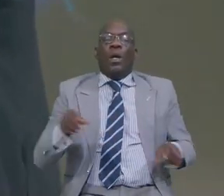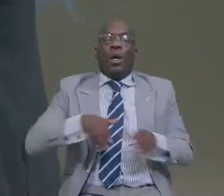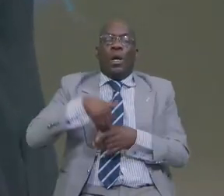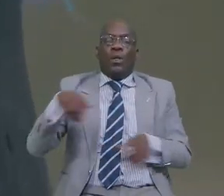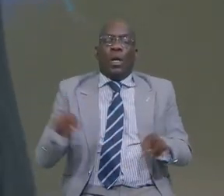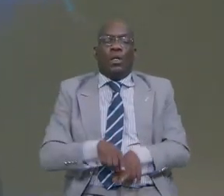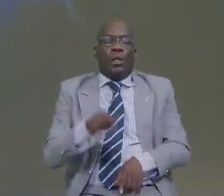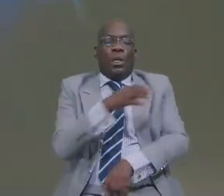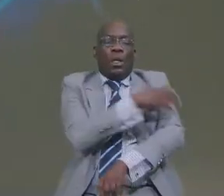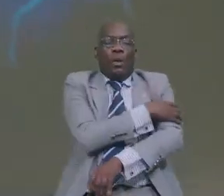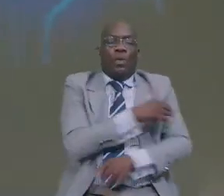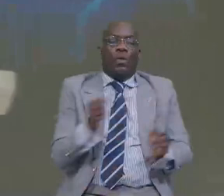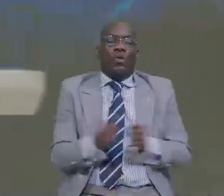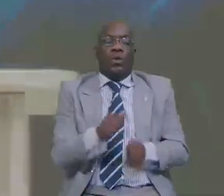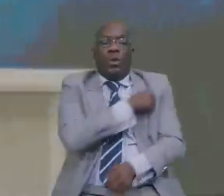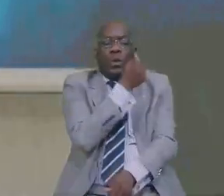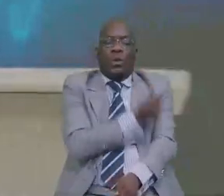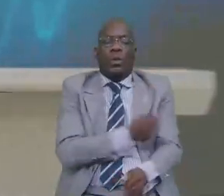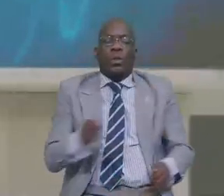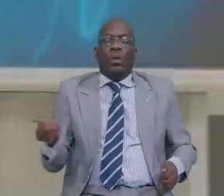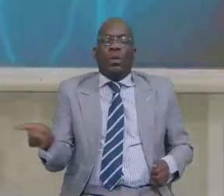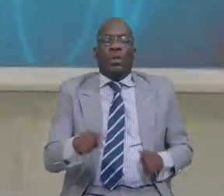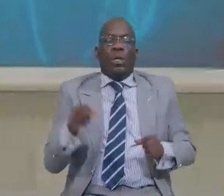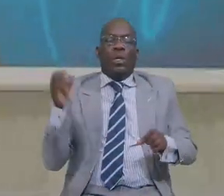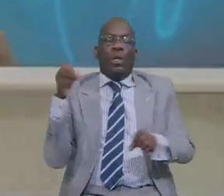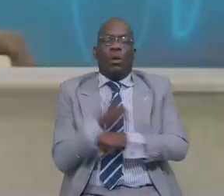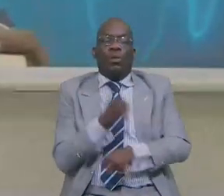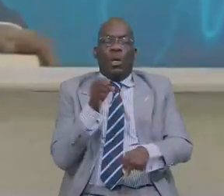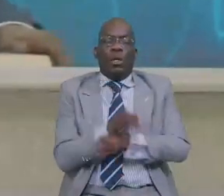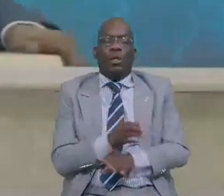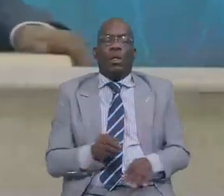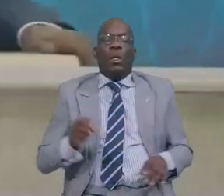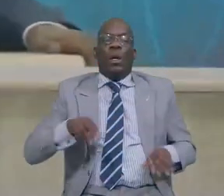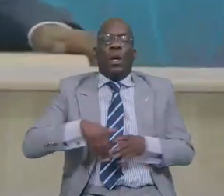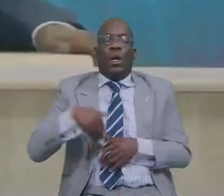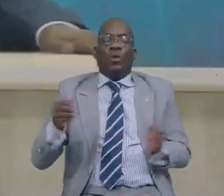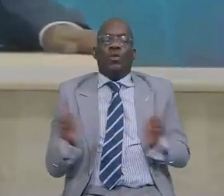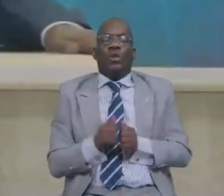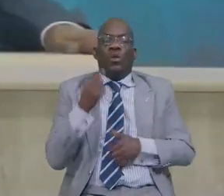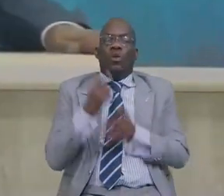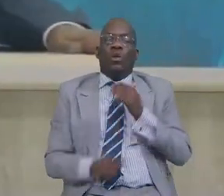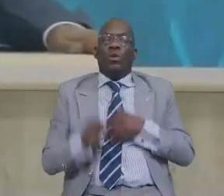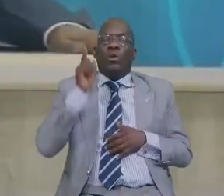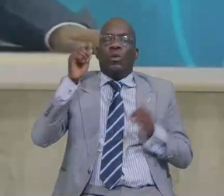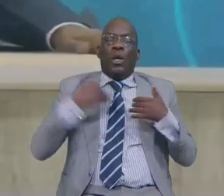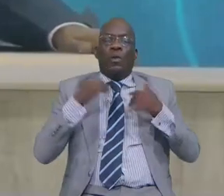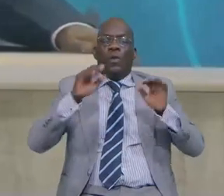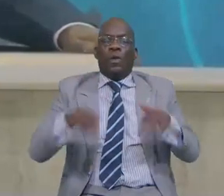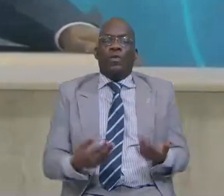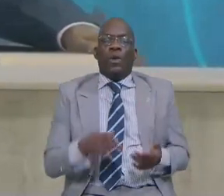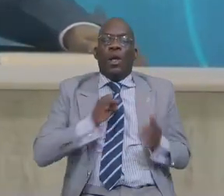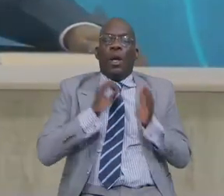capitaines en autorité, et marche avec ce que tu as donné. Je prie